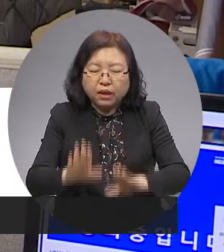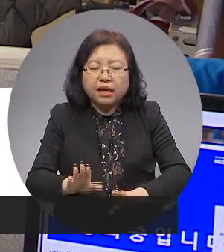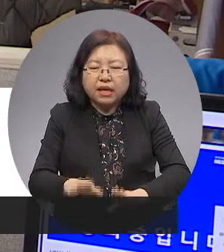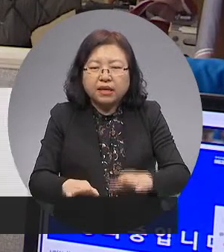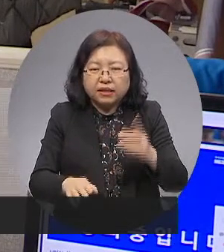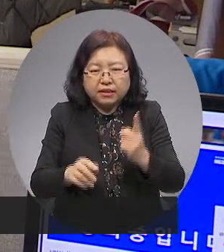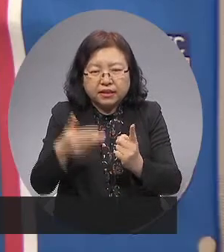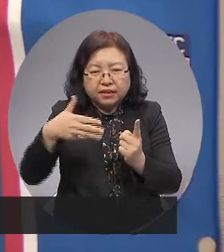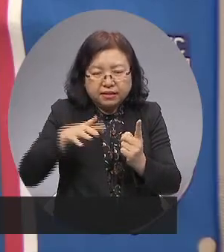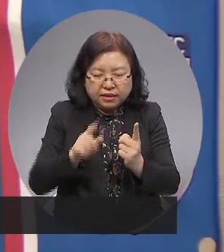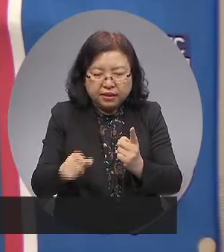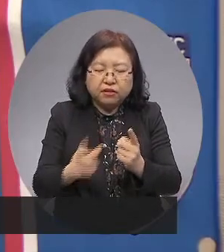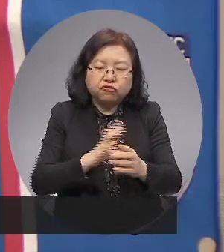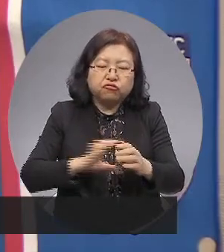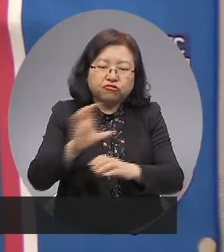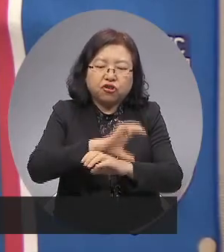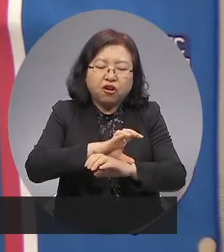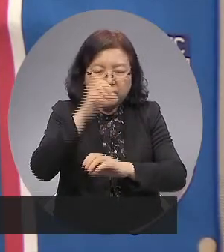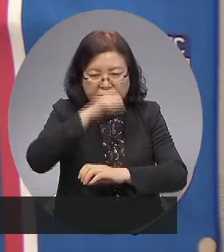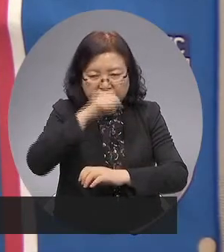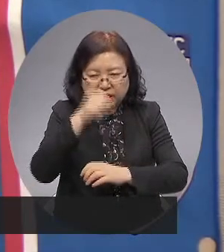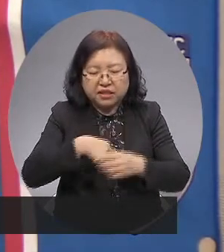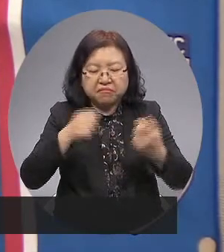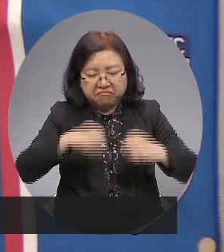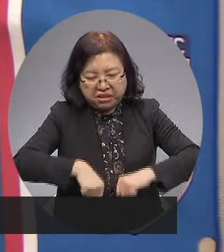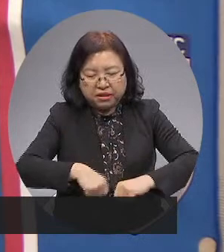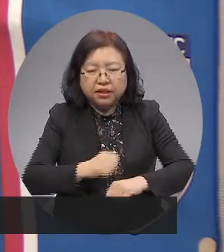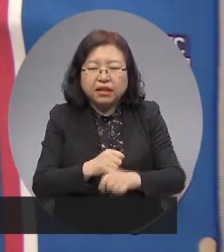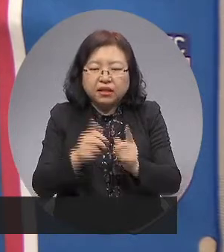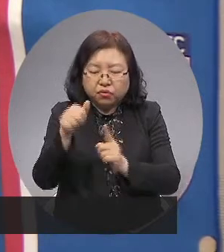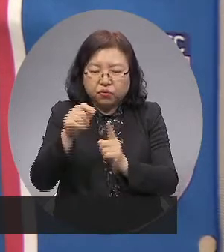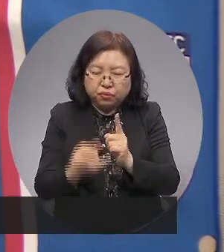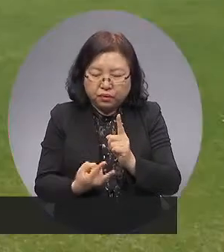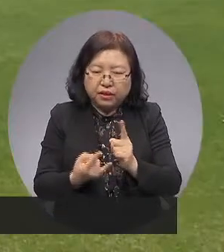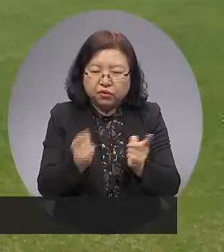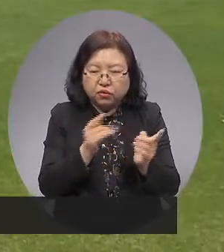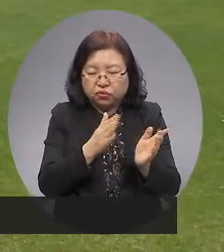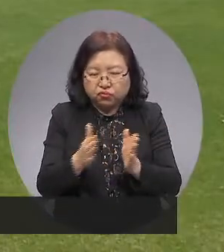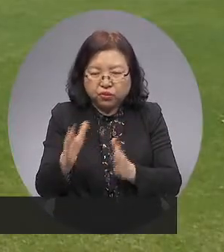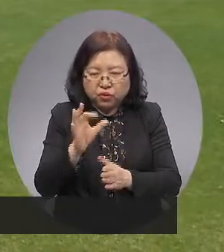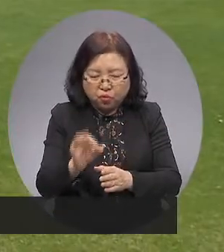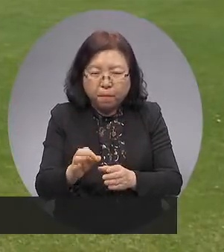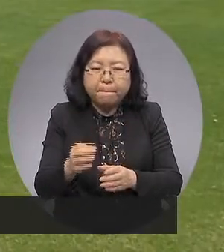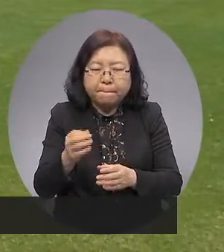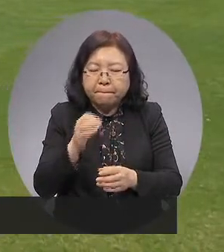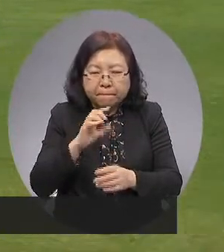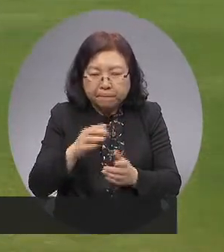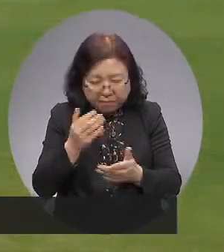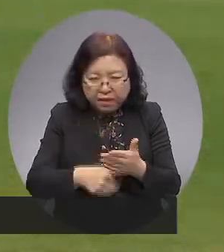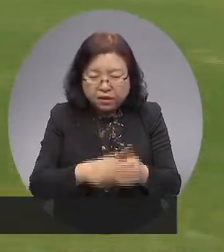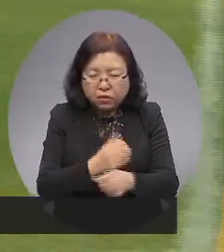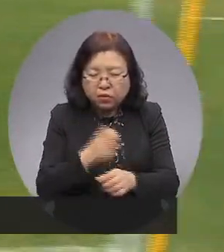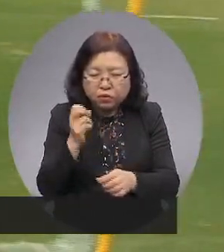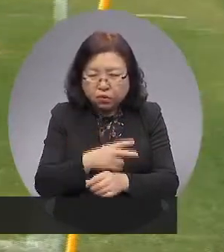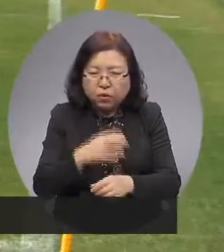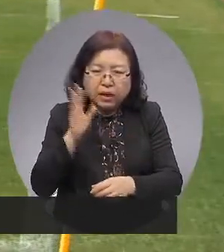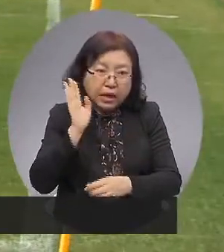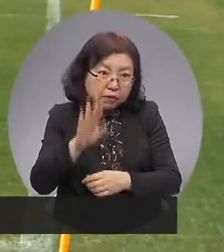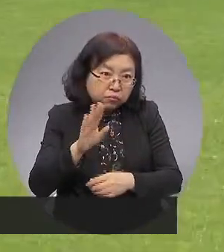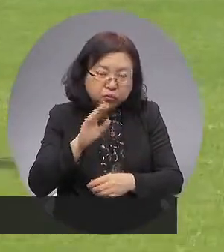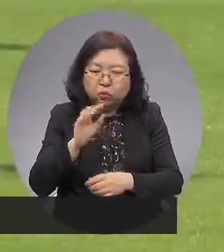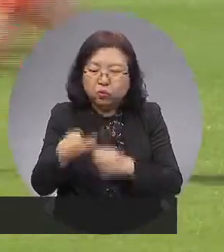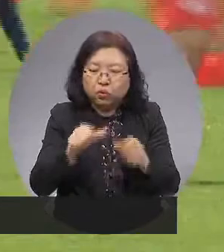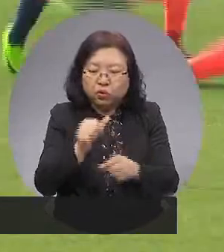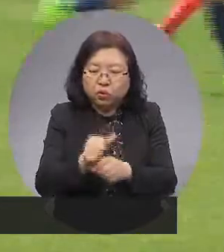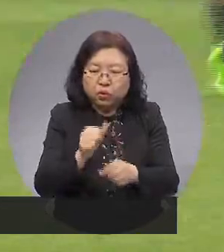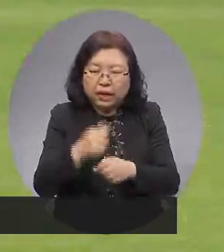추경 예산안을 의결했습니다. 이는 일회성 창단 준비금 외에도 청주시가 향후 5년 동안 매년